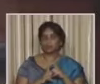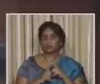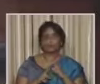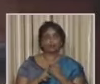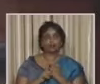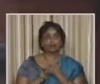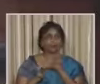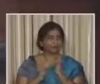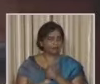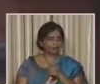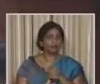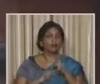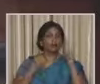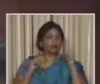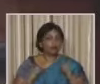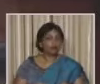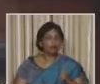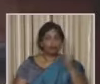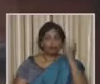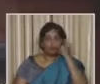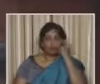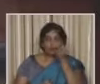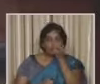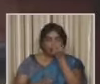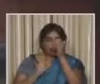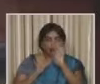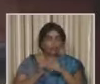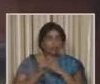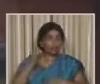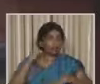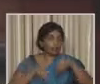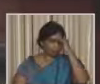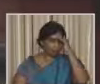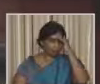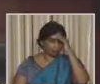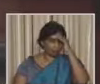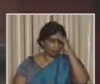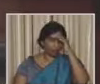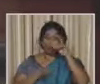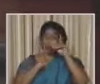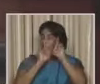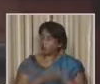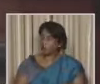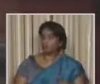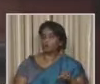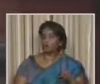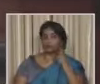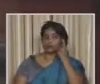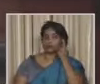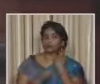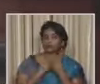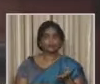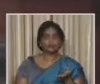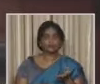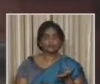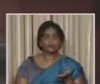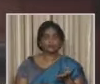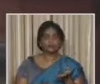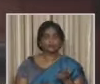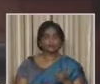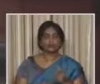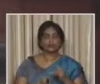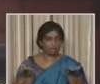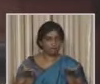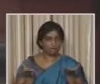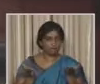பற்றி விசாரணை இருக்கிறது. கடுகளவாவது மூளை இருக்கின்ற ஒரு அரசியல் தலைவர் இத்தகைய உளவுத்துறை கூட்டத்திற்கு அழைப்பு விடுப்பாரா?